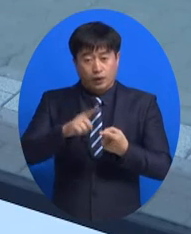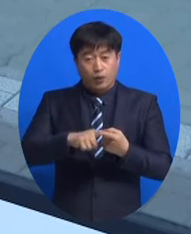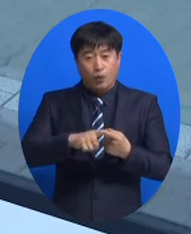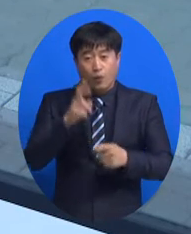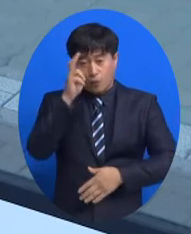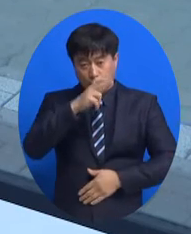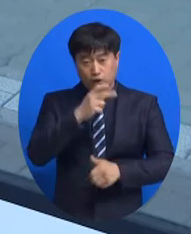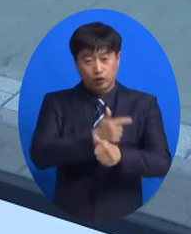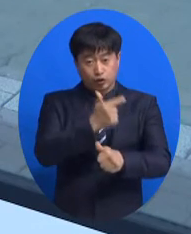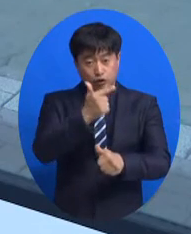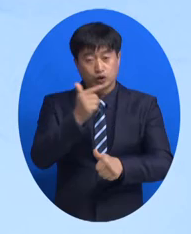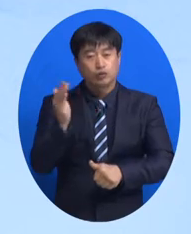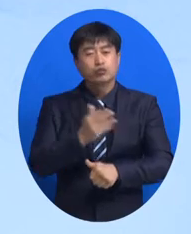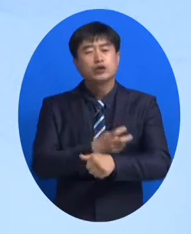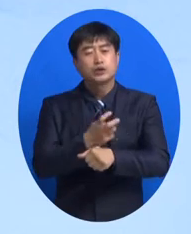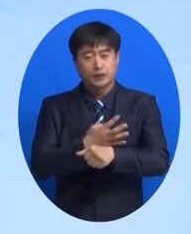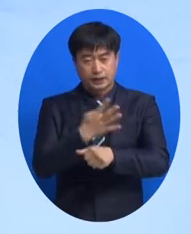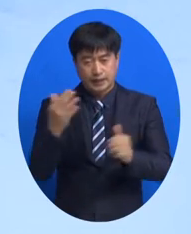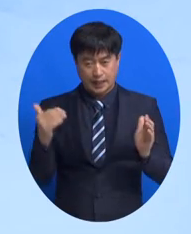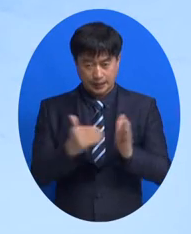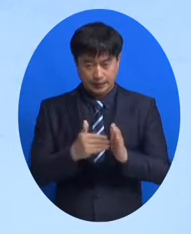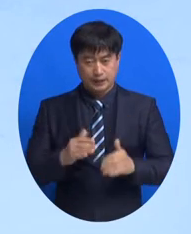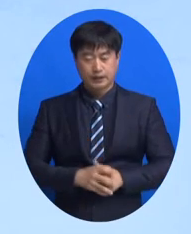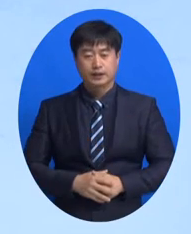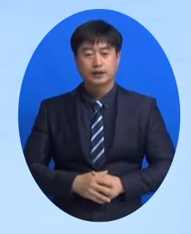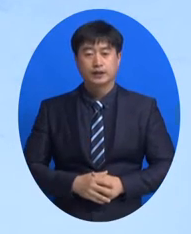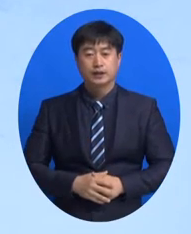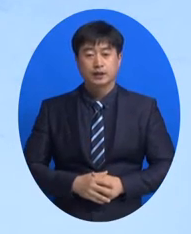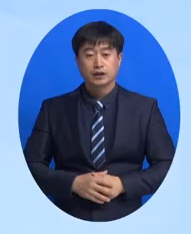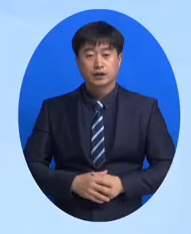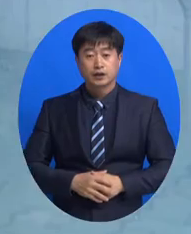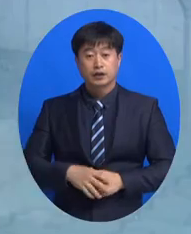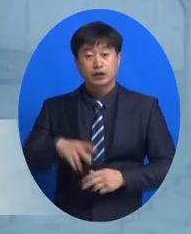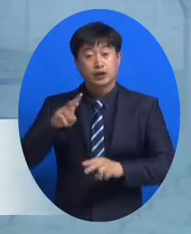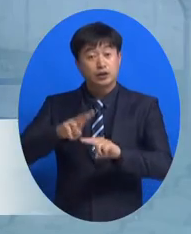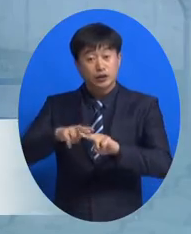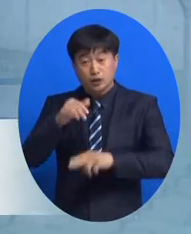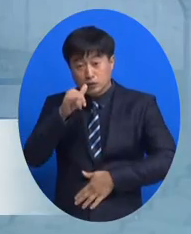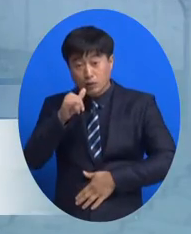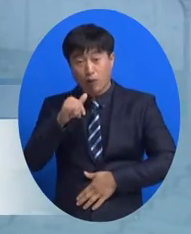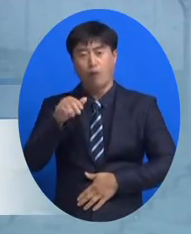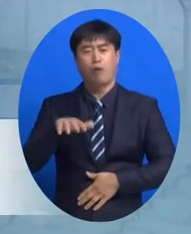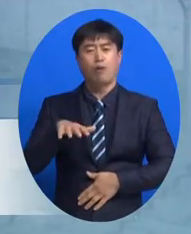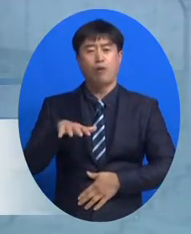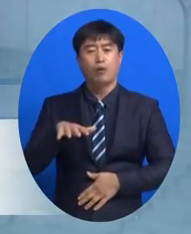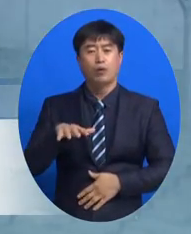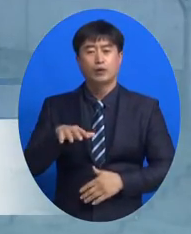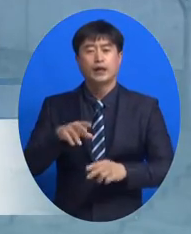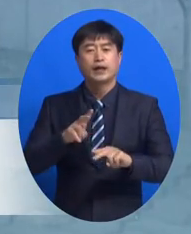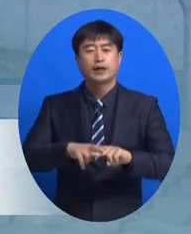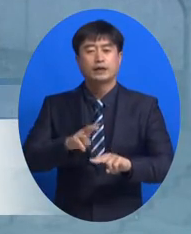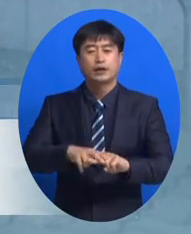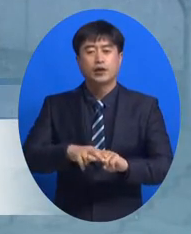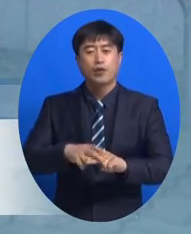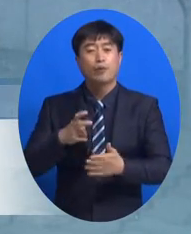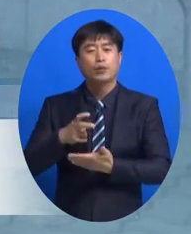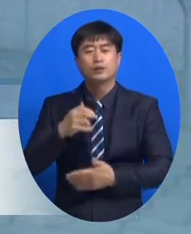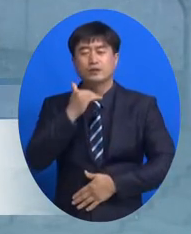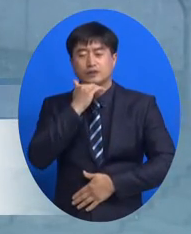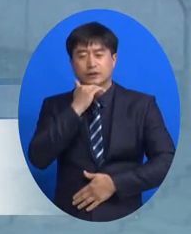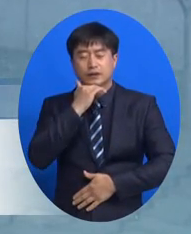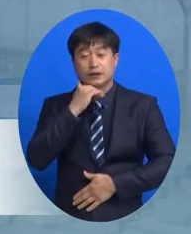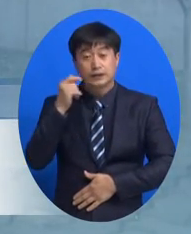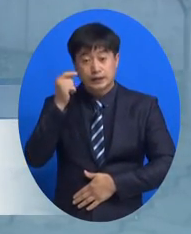시간에 맞춰 오전 6시부터 24시까지 작동합니다. 있는 데는 이렇게 있으면 앉아서